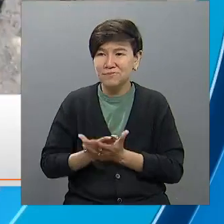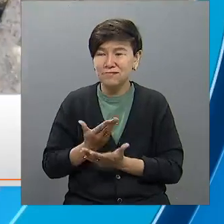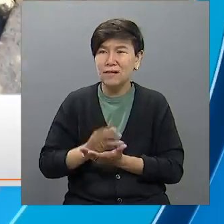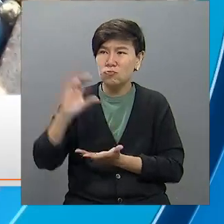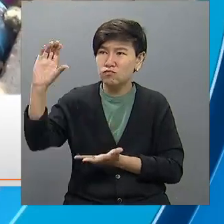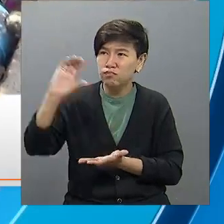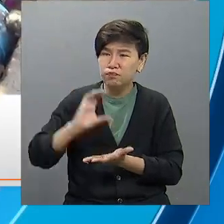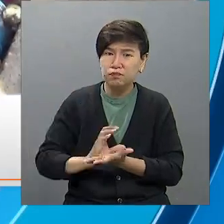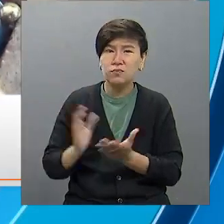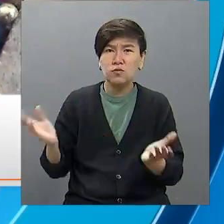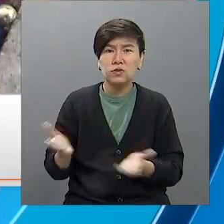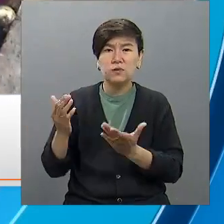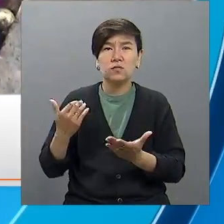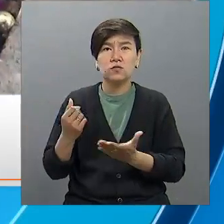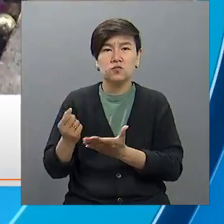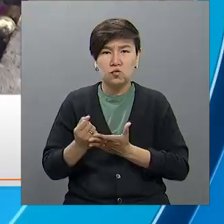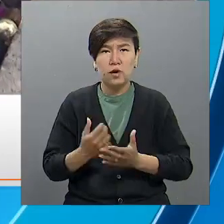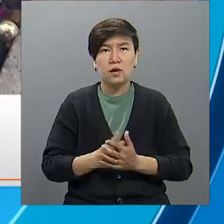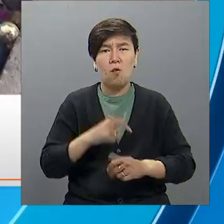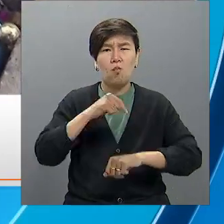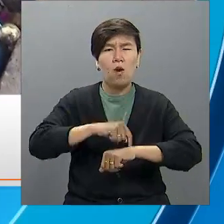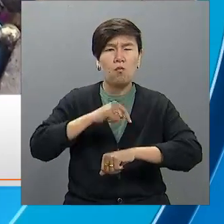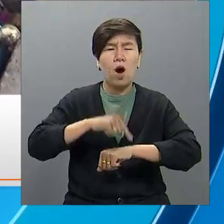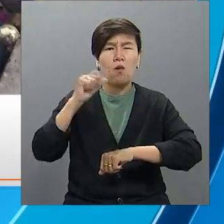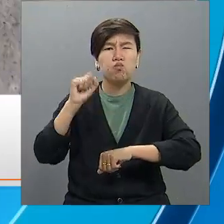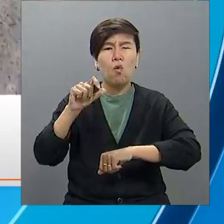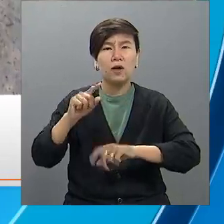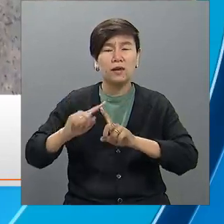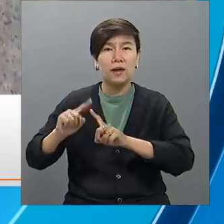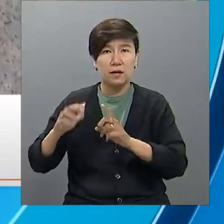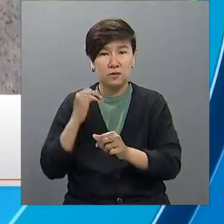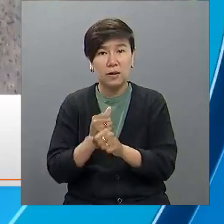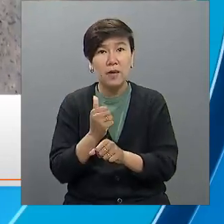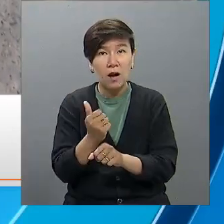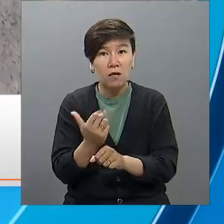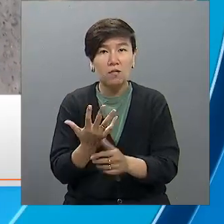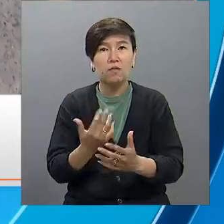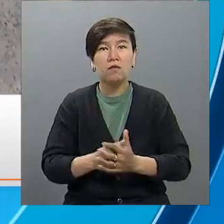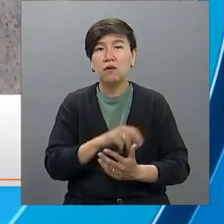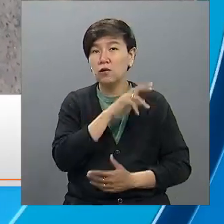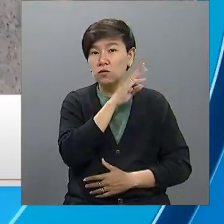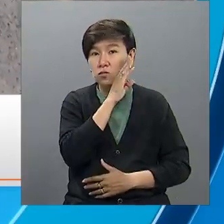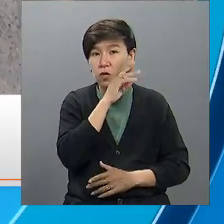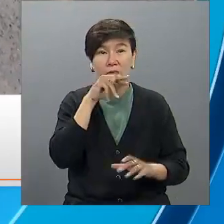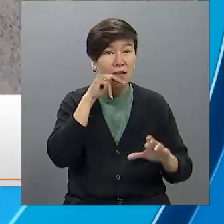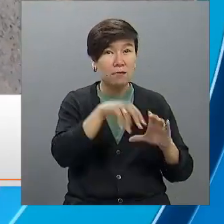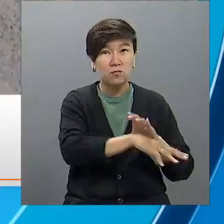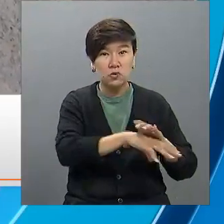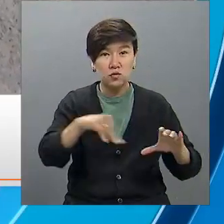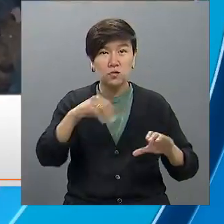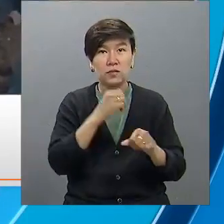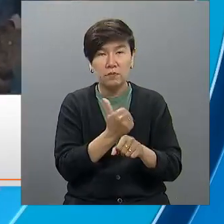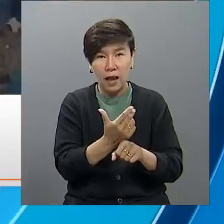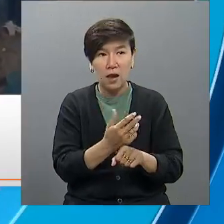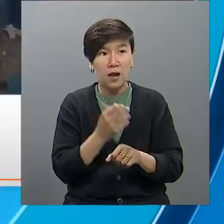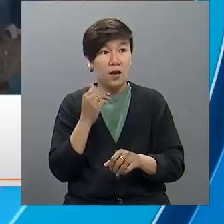ร่งด่วนนะครับในวายเร่งด่วนนะครับก็สามารถถ้าเกิดสูบน้ำมาใช้ได้ก็จะสูบน้ำให้นะครับถ้าสู